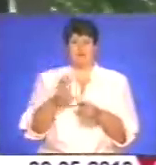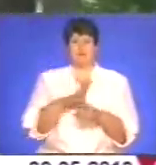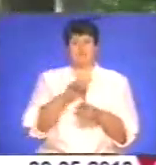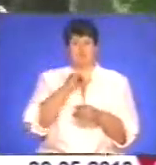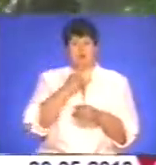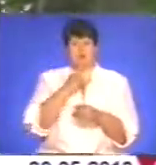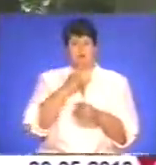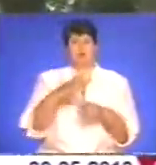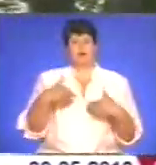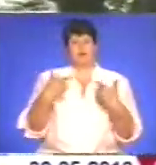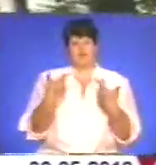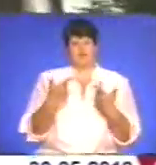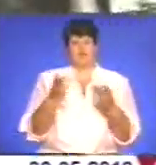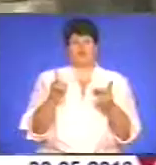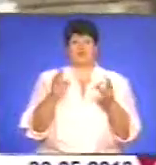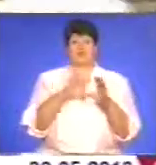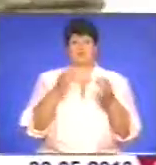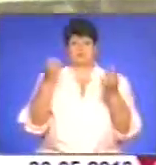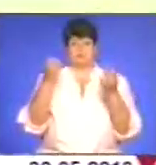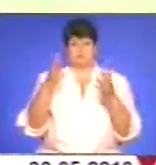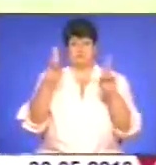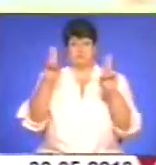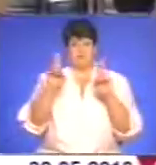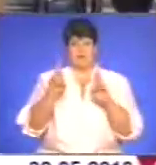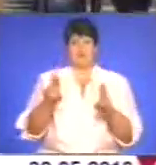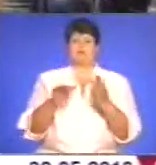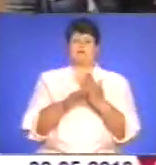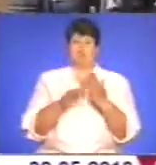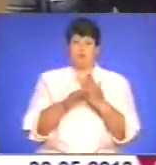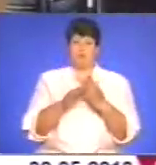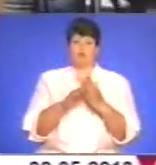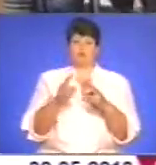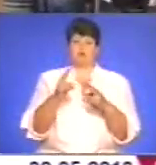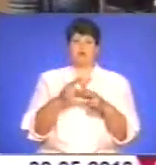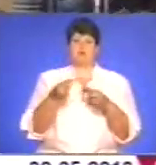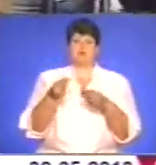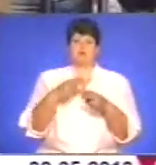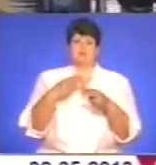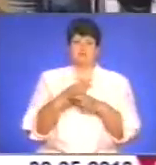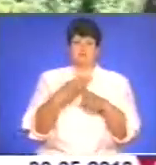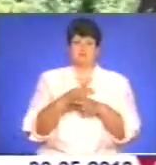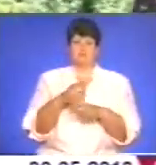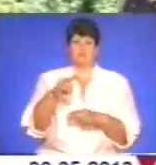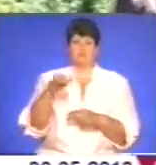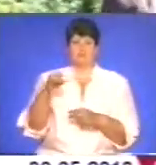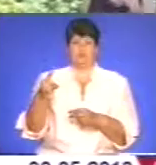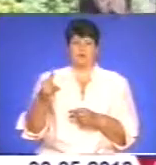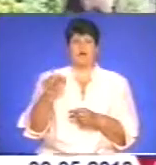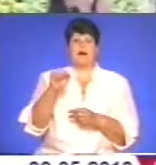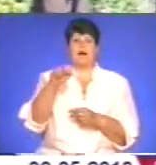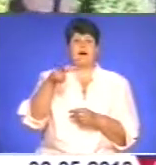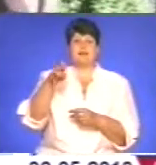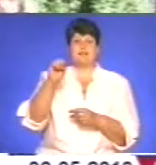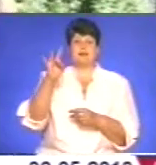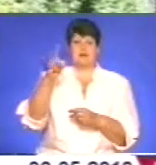лікарі рекомендують дотримуватися простих правил, які допоможуть зменшити шкідливий вплив тополинного пуху. Алергія